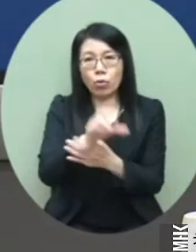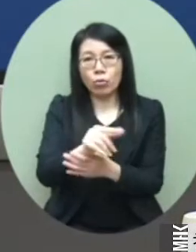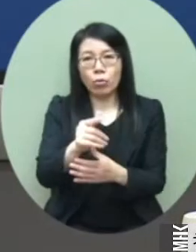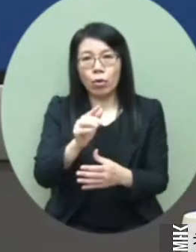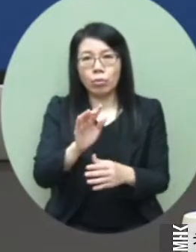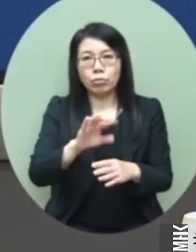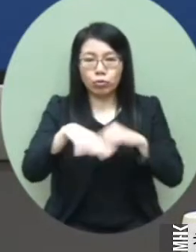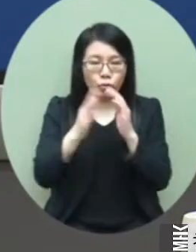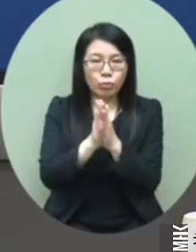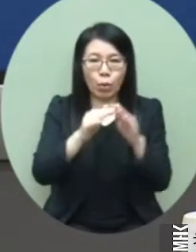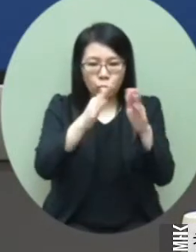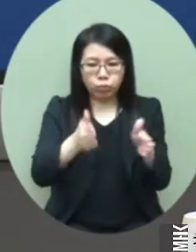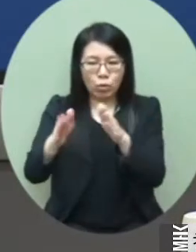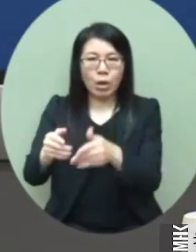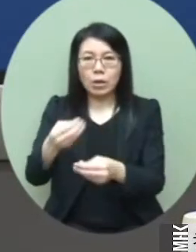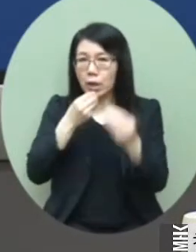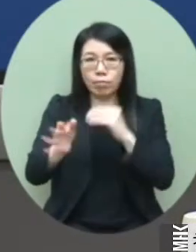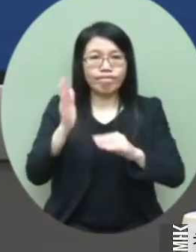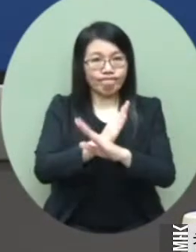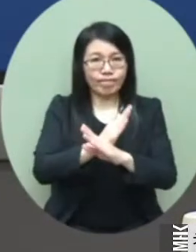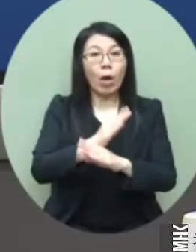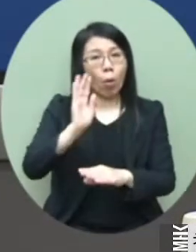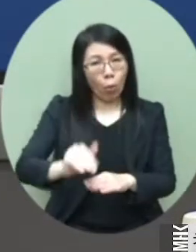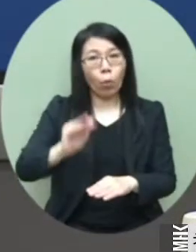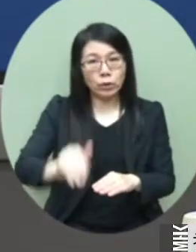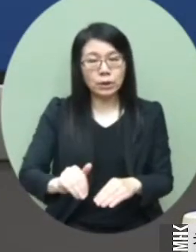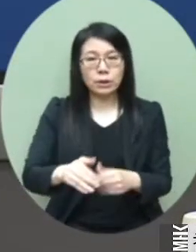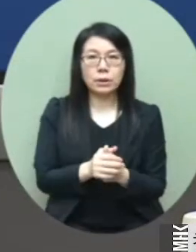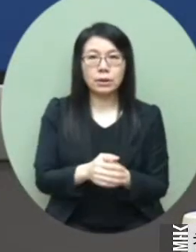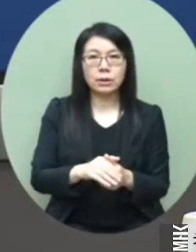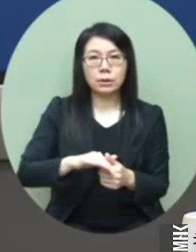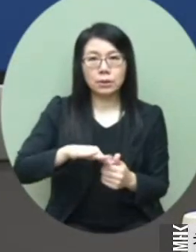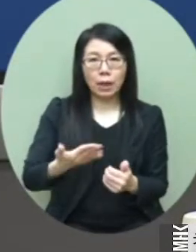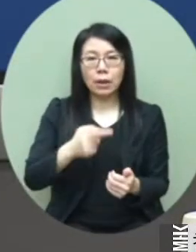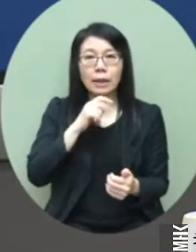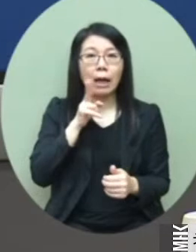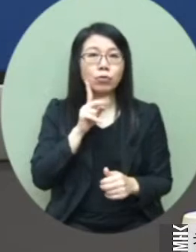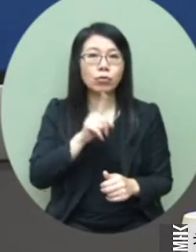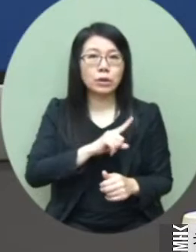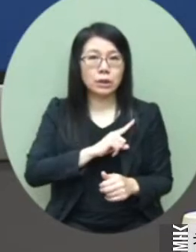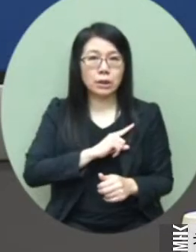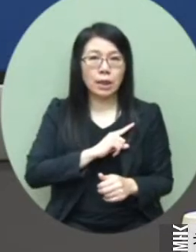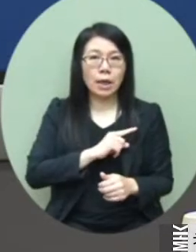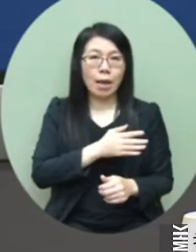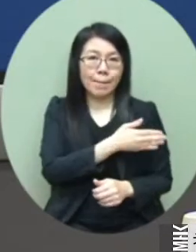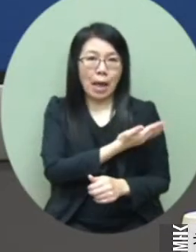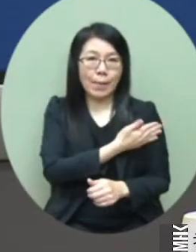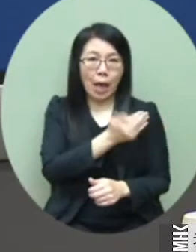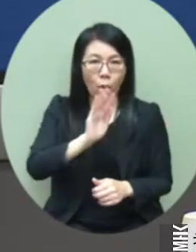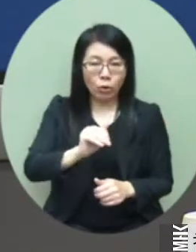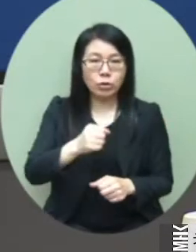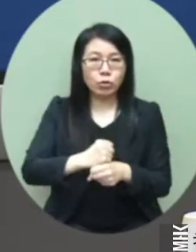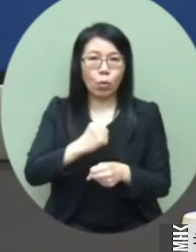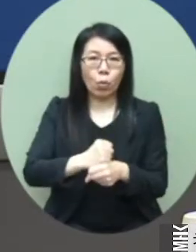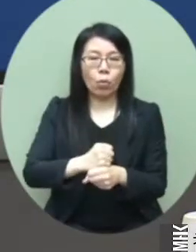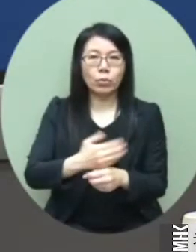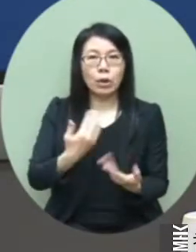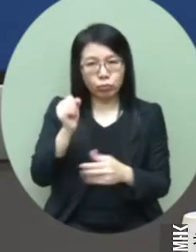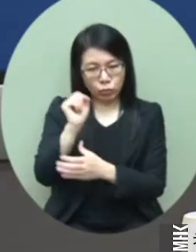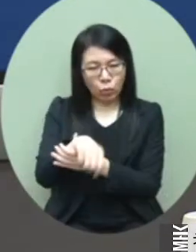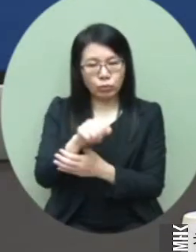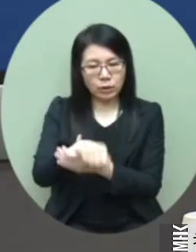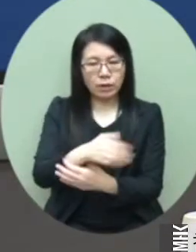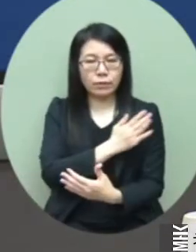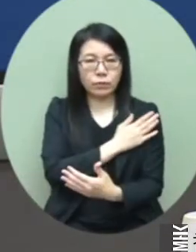個戲院幾個 houses 咧都唔可以食嘢啊。但如果佢有呢個能力，而且亦都願意去執